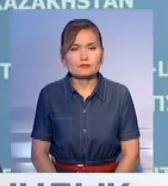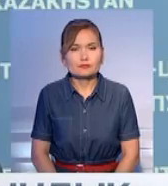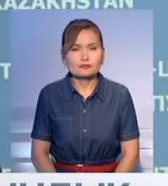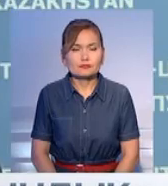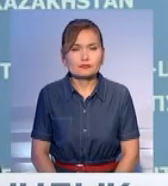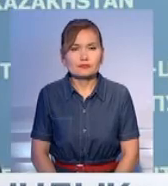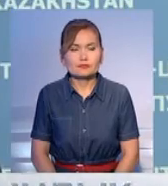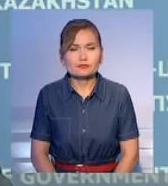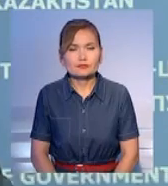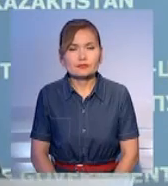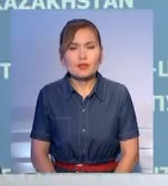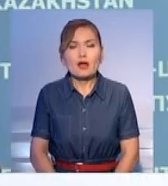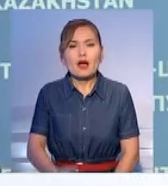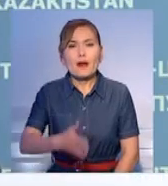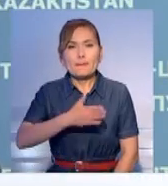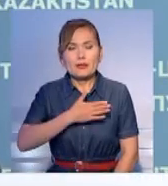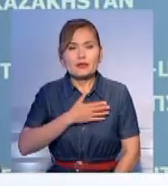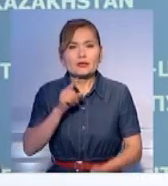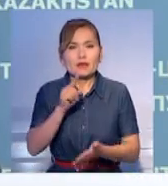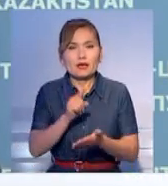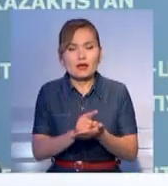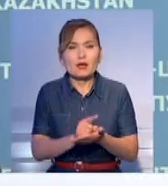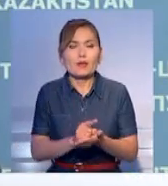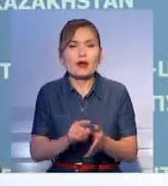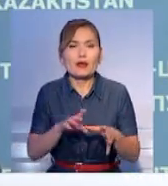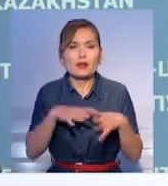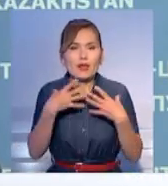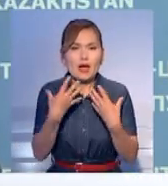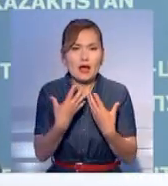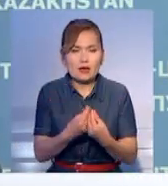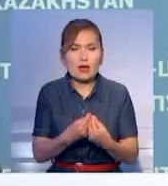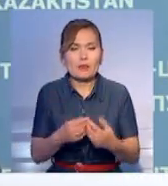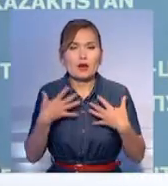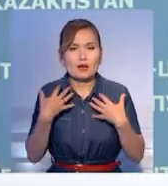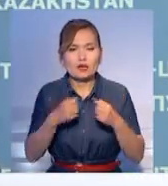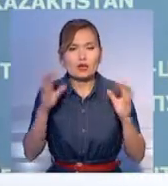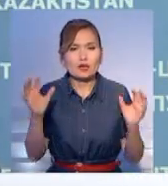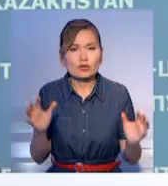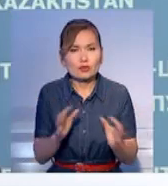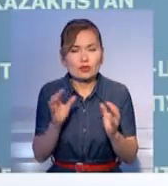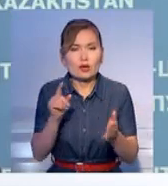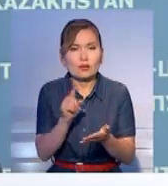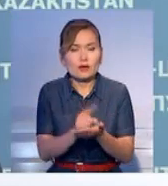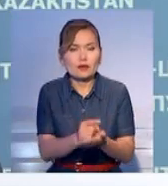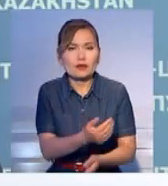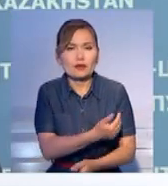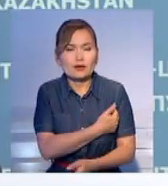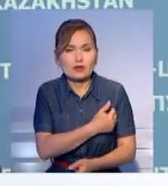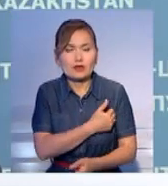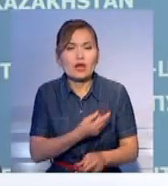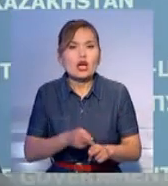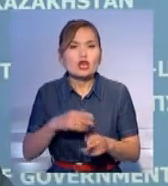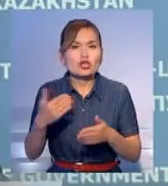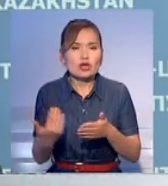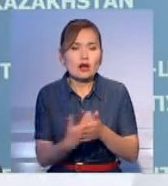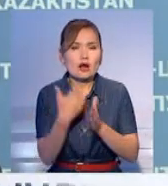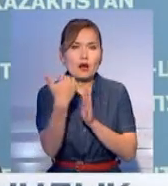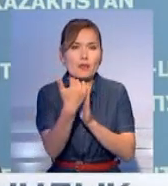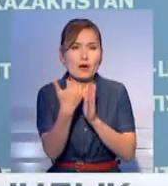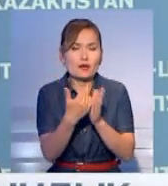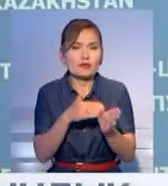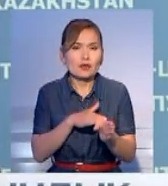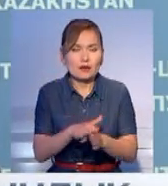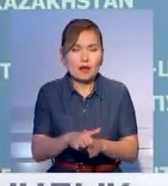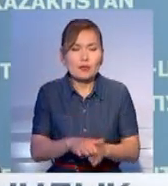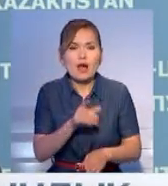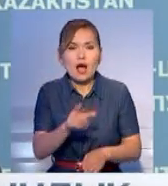задача главное, чтобы... Біздің міндетіміз әлеуметтік теңдік пен кепілдікті сақтау. Сондықтан мемлекет тарапынан кепілдендірілген жаңа модель азаматтардың